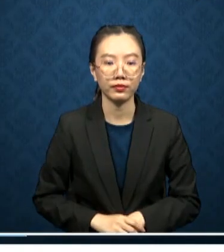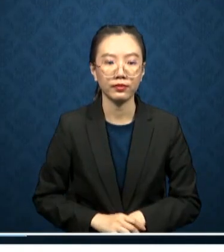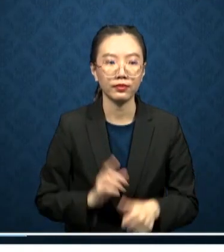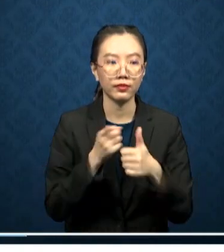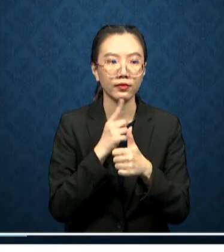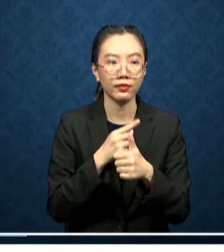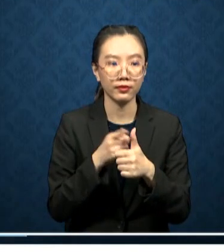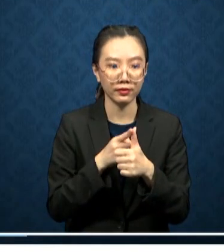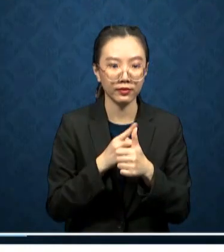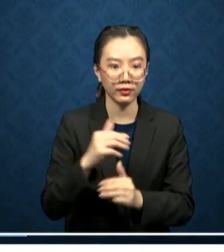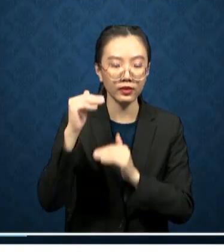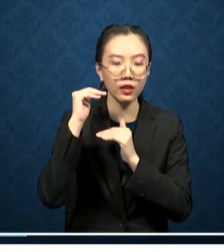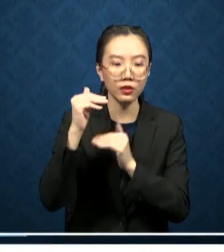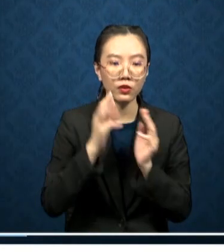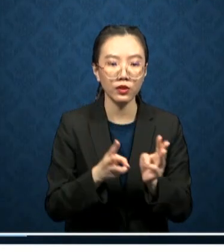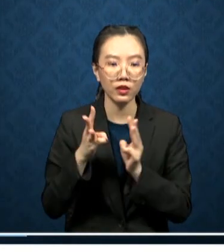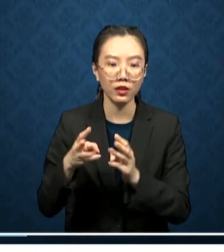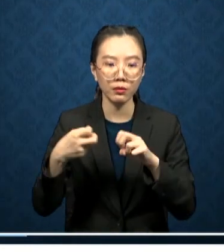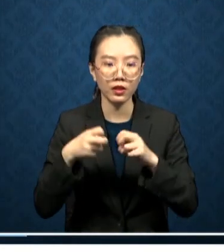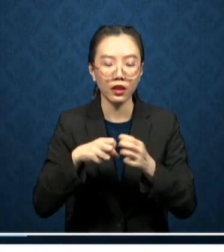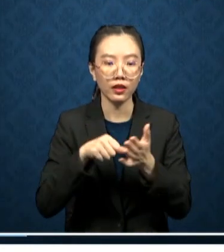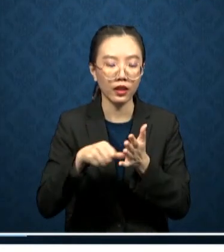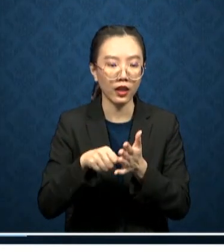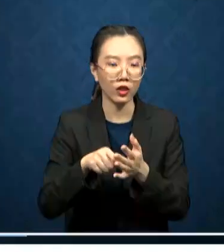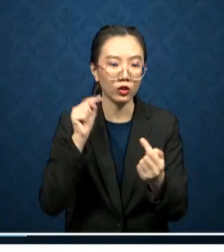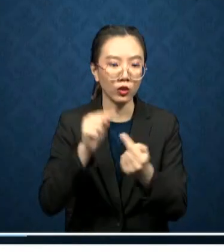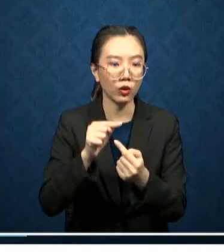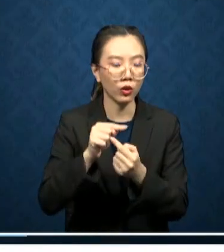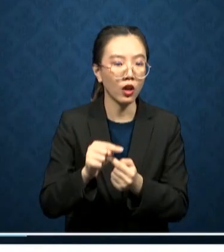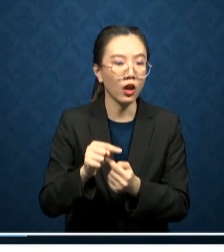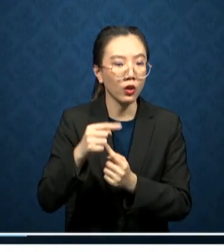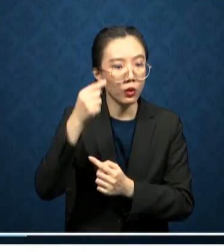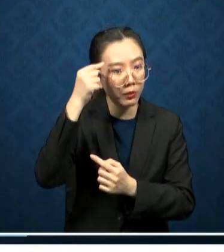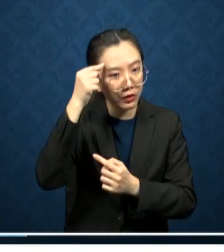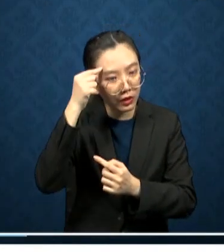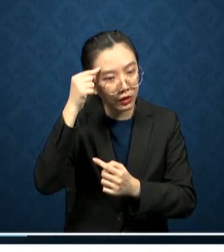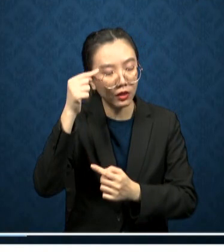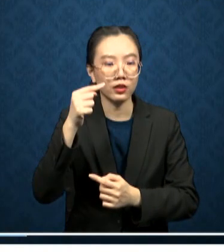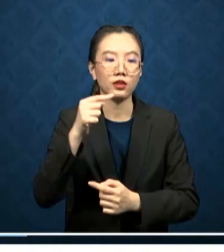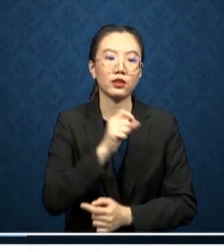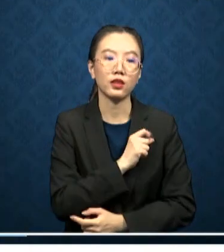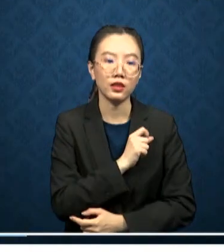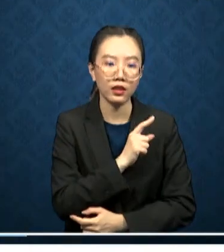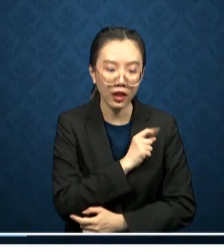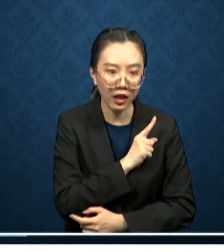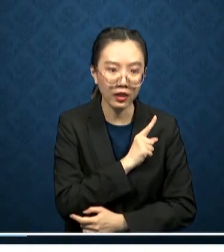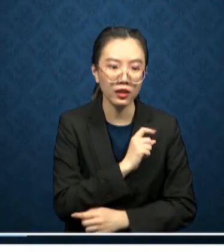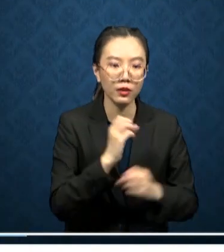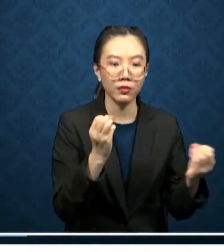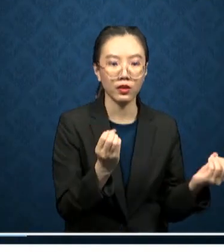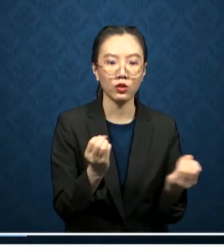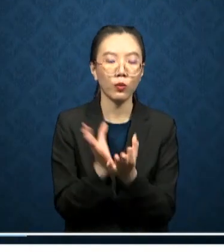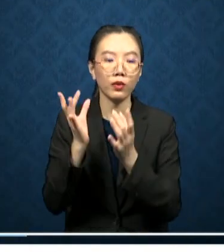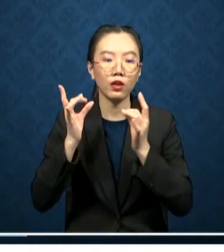1. กำนวดการแไขปหา ทางคามคิด และความเชื่อทางสิณะที่นำในสู่ความฤิโรงทนุ